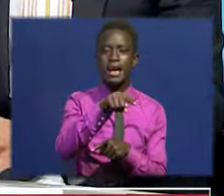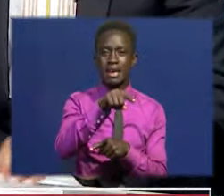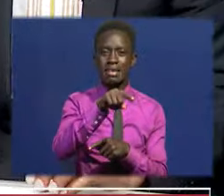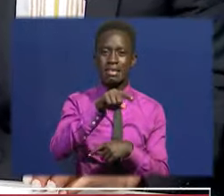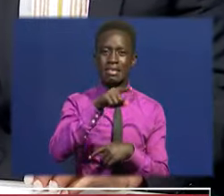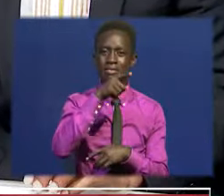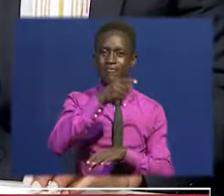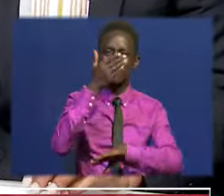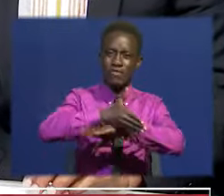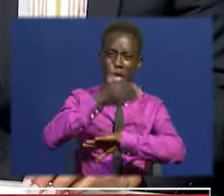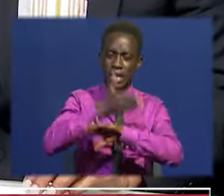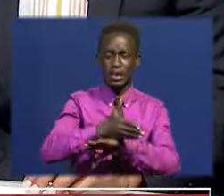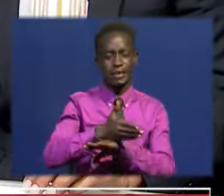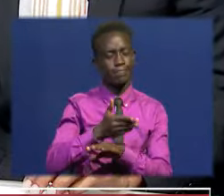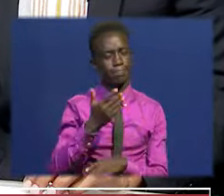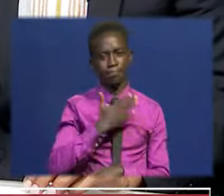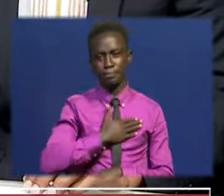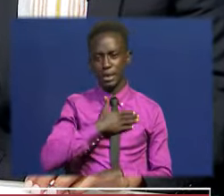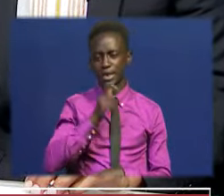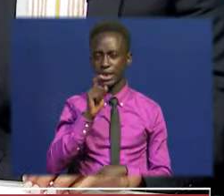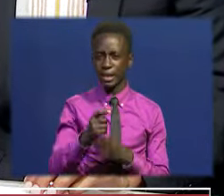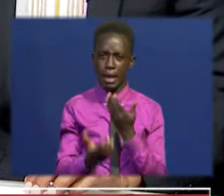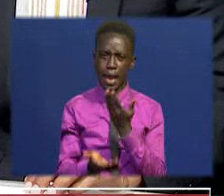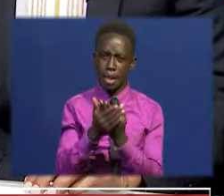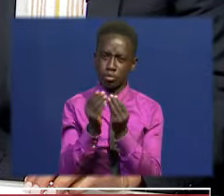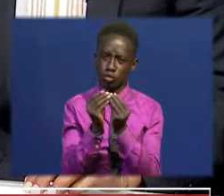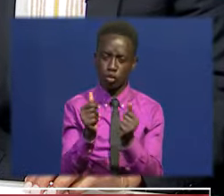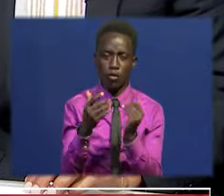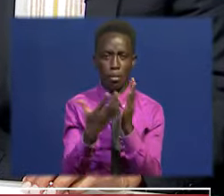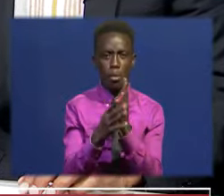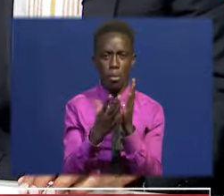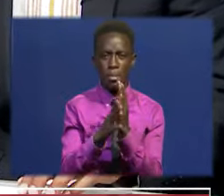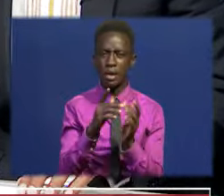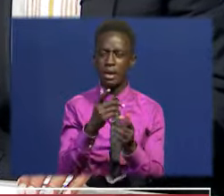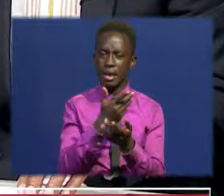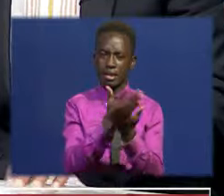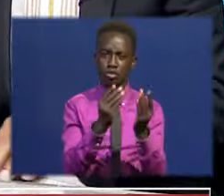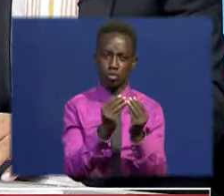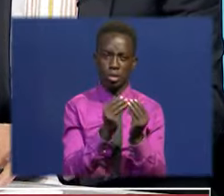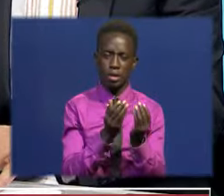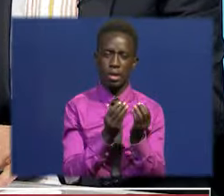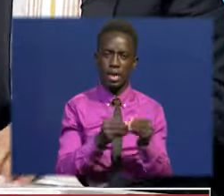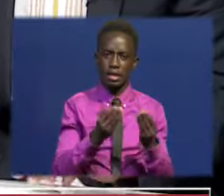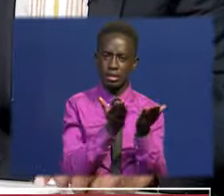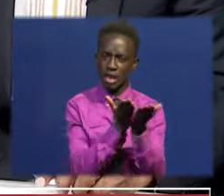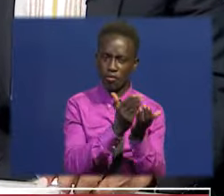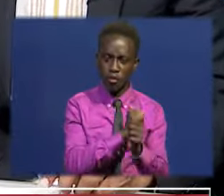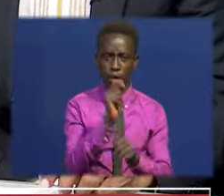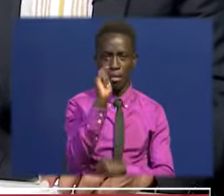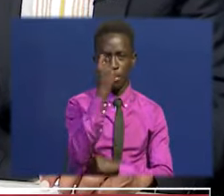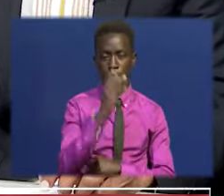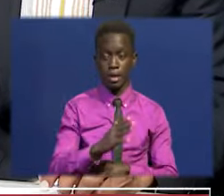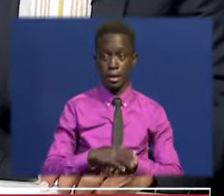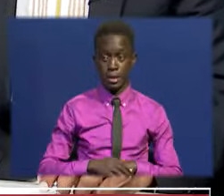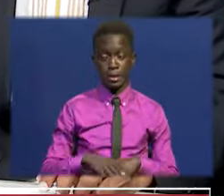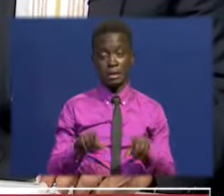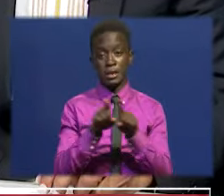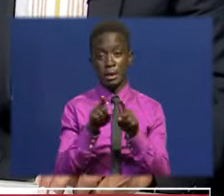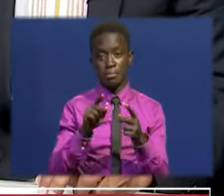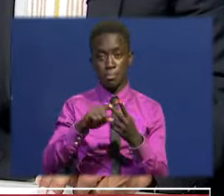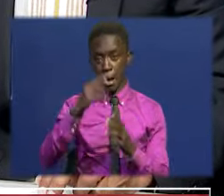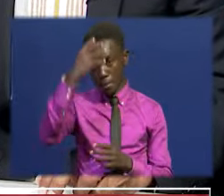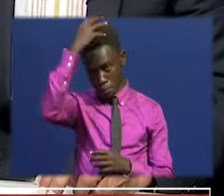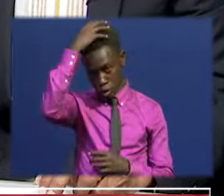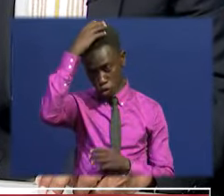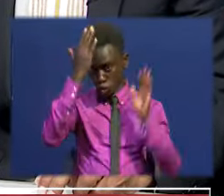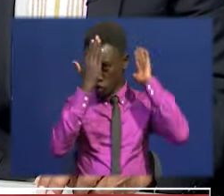yashughulikiwe haraka iwezekanavyo. Viongozi wa kidini wakiongozwa na askofu mkuu wa kanisa Katoliki jijini Nairobi Philip Anyolo pamoja na mwenzake